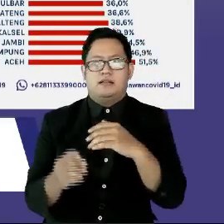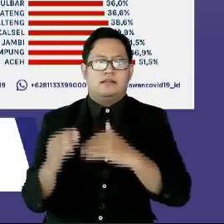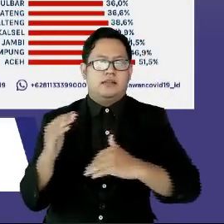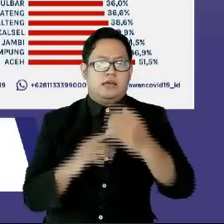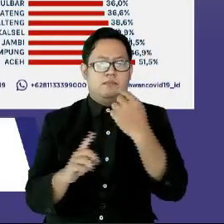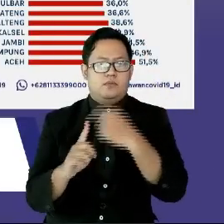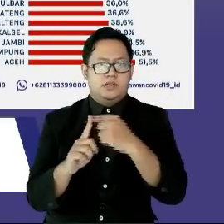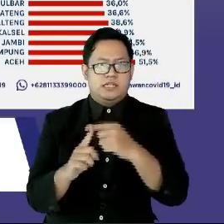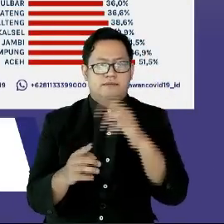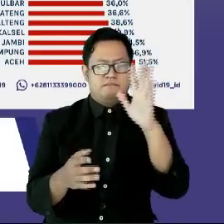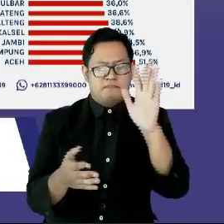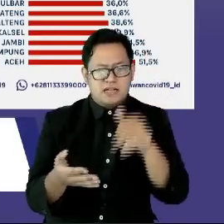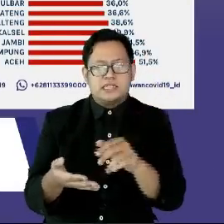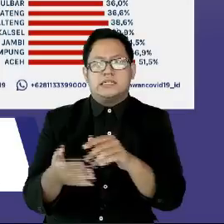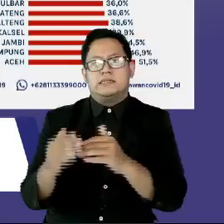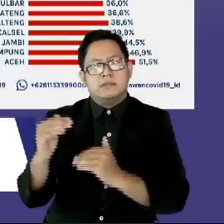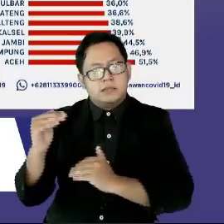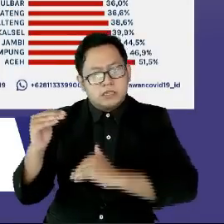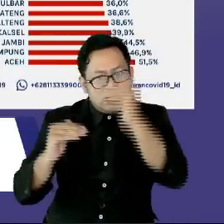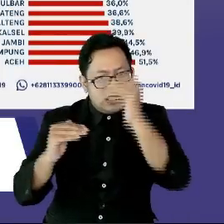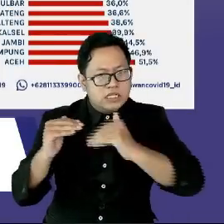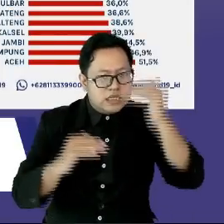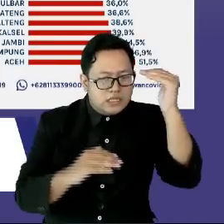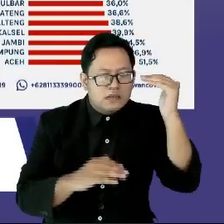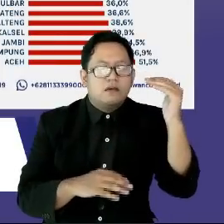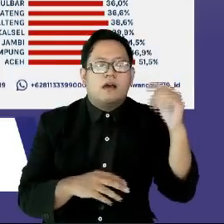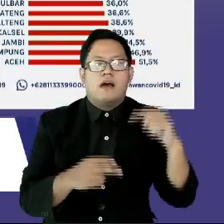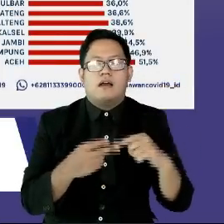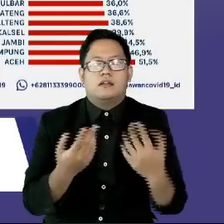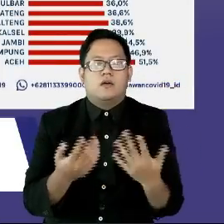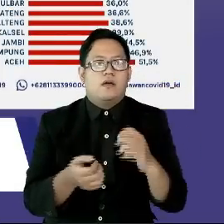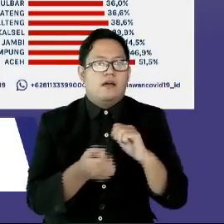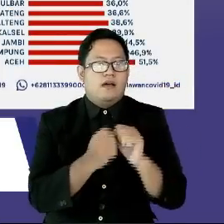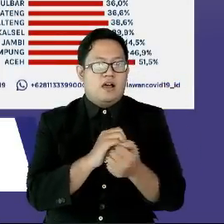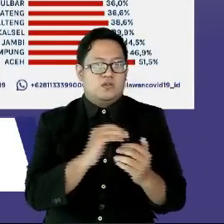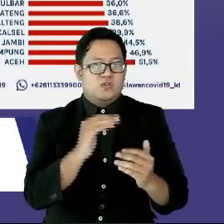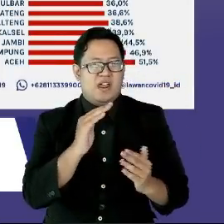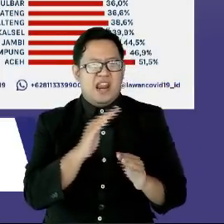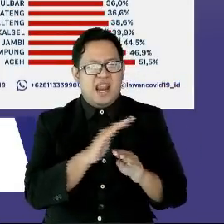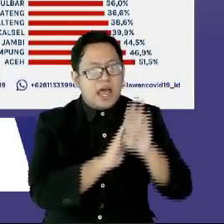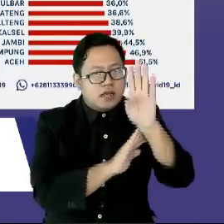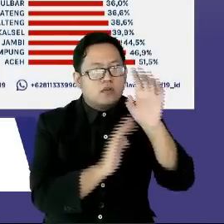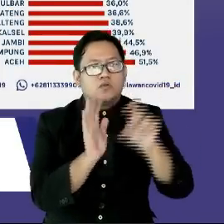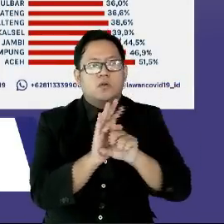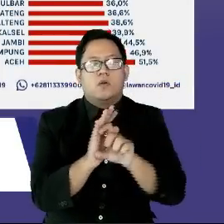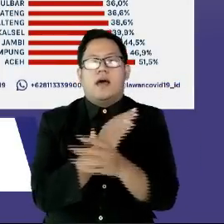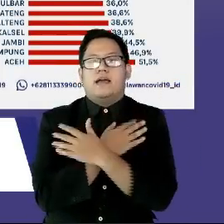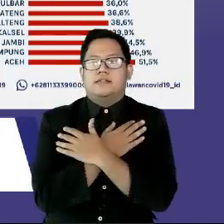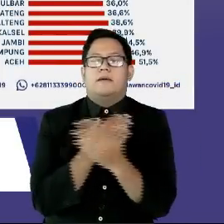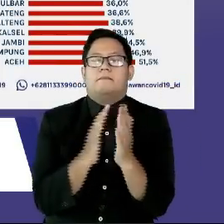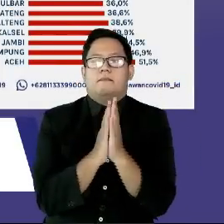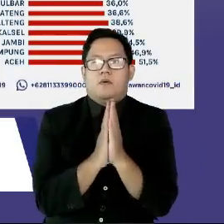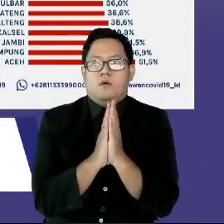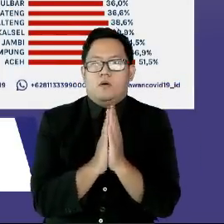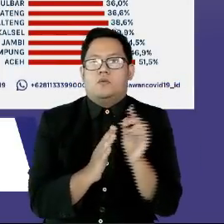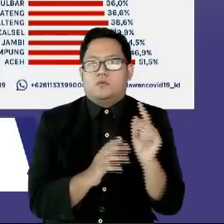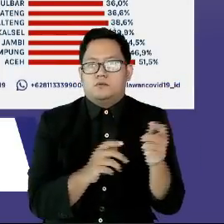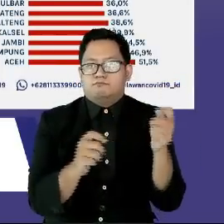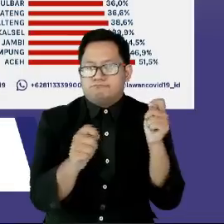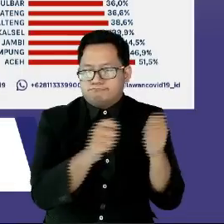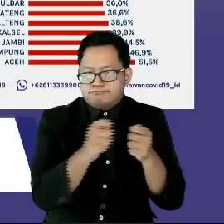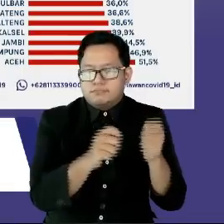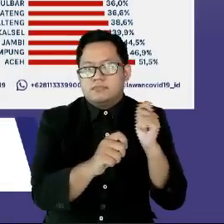yang tinggi, serta masih mencatatkan kenaikan kasus, terutama Aceh, mohon untuk dapat segera melakukan hal-hal